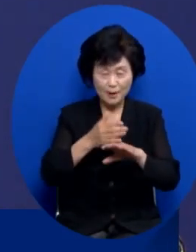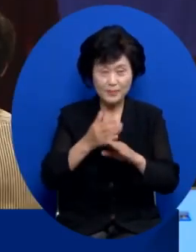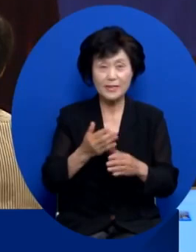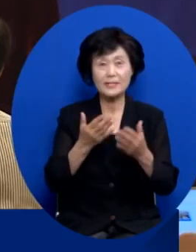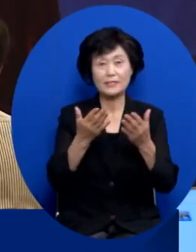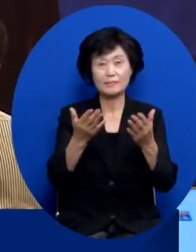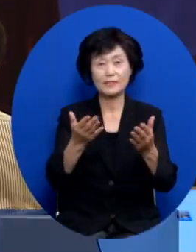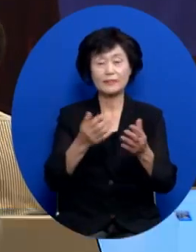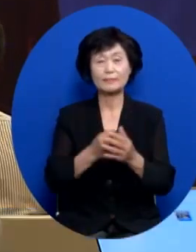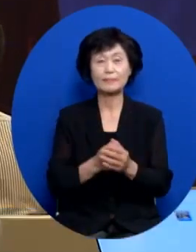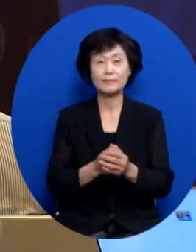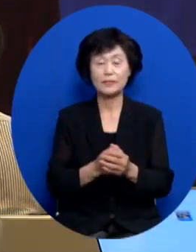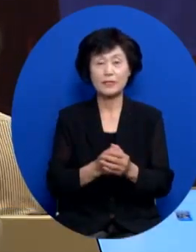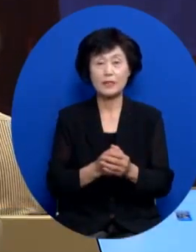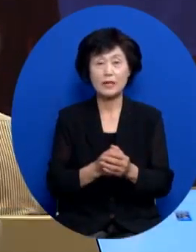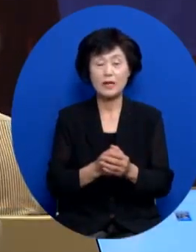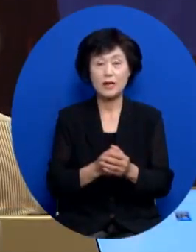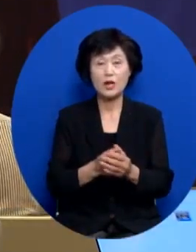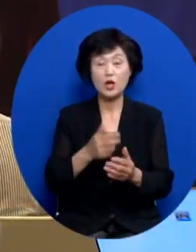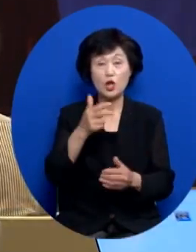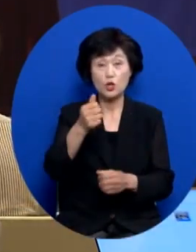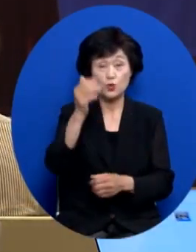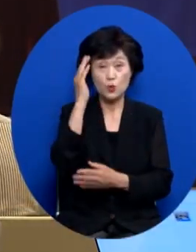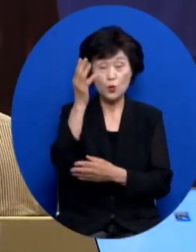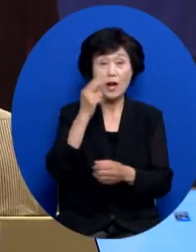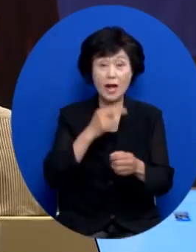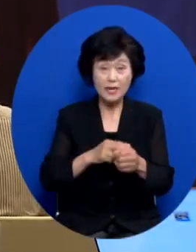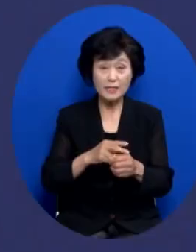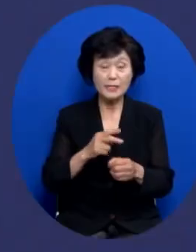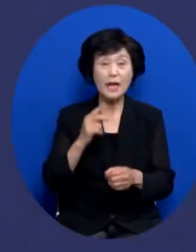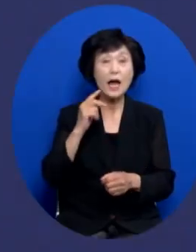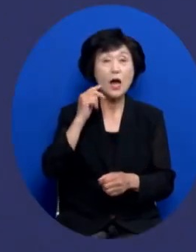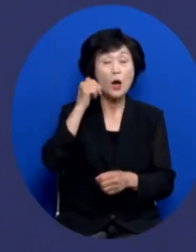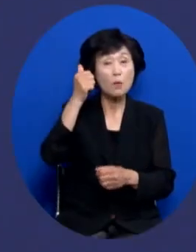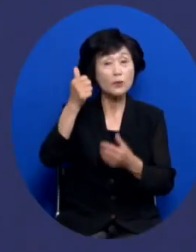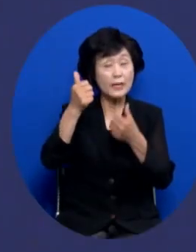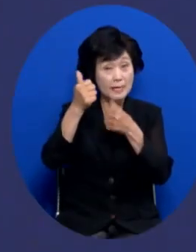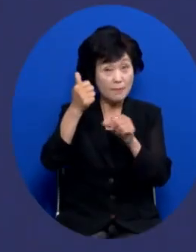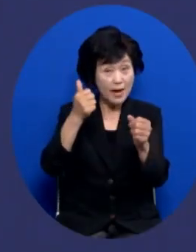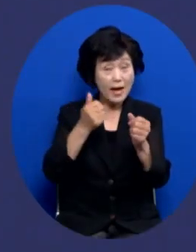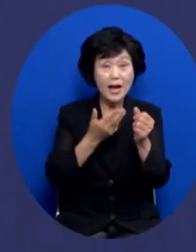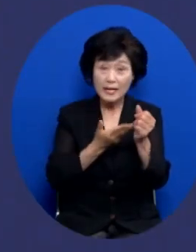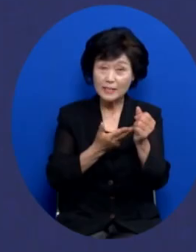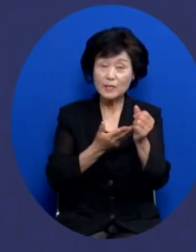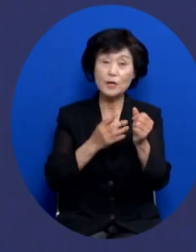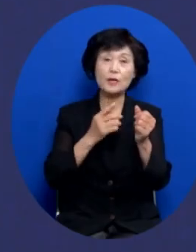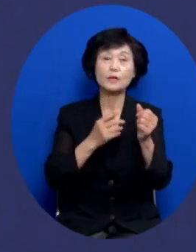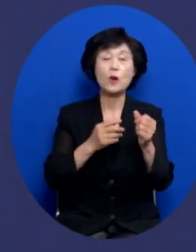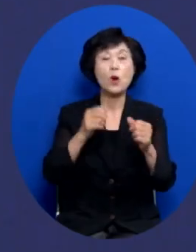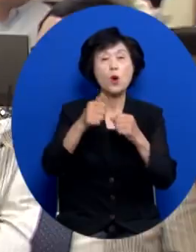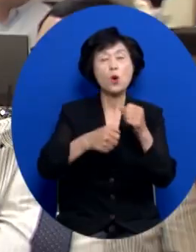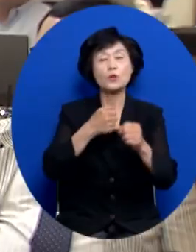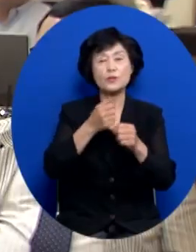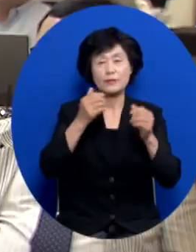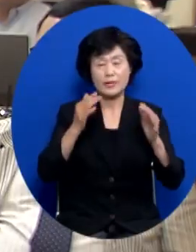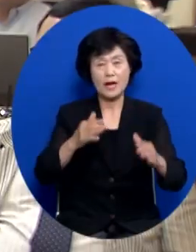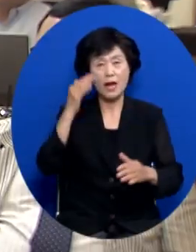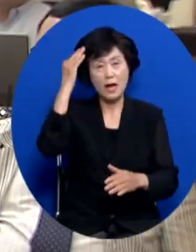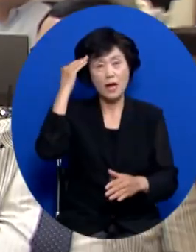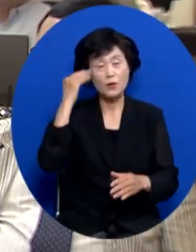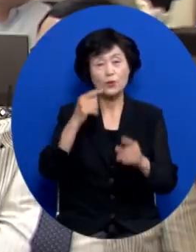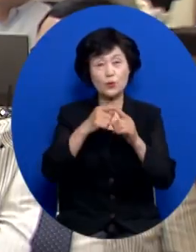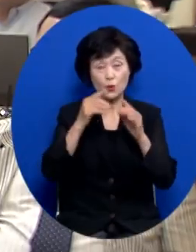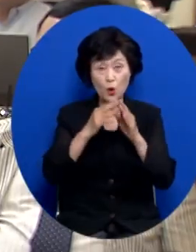감사드립니다. 기념대회 주강사인 빌리 그레엄 목사의 아들 프랭클린 그레엄 목사는 50년 동안